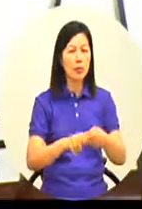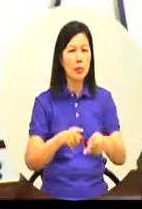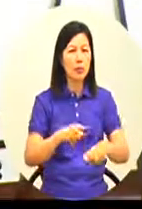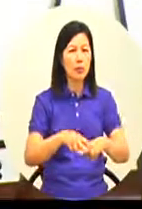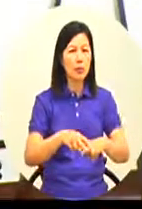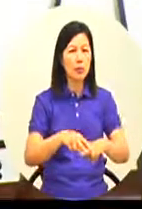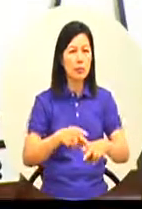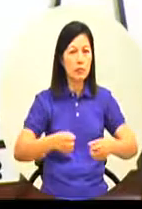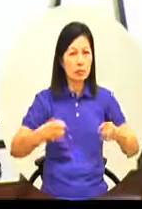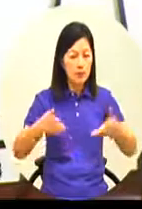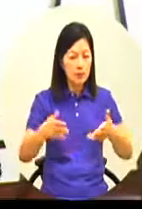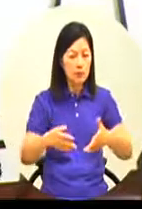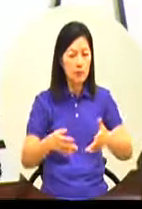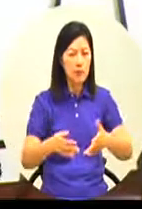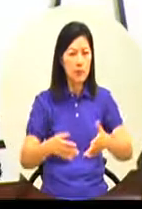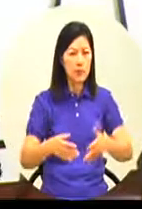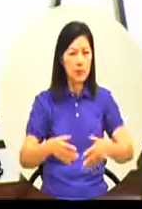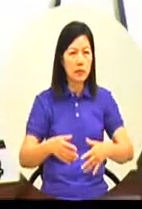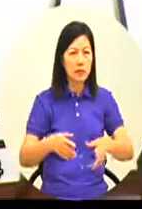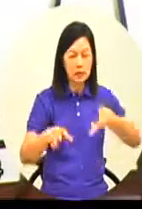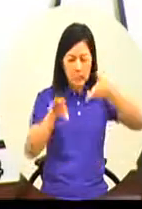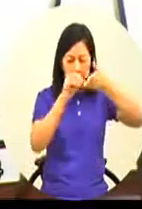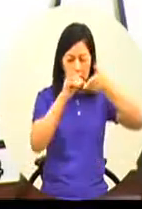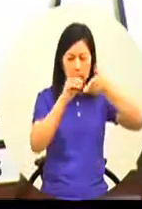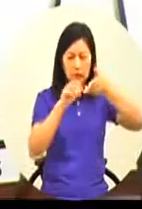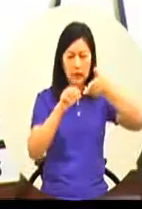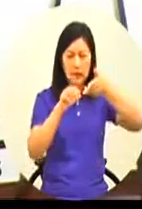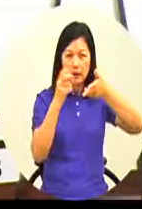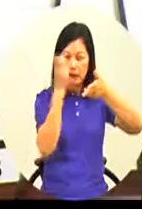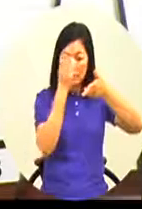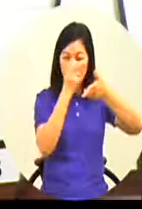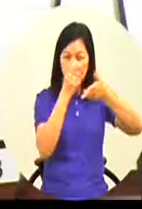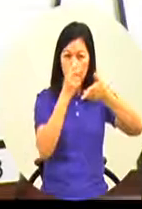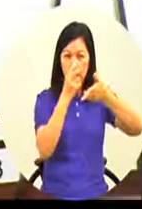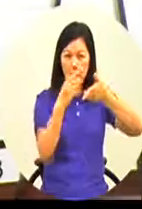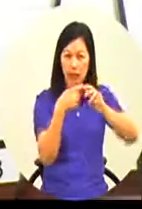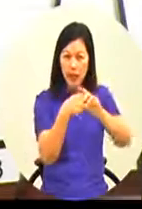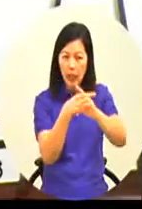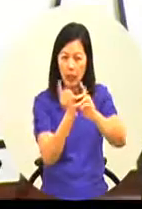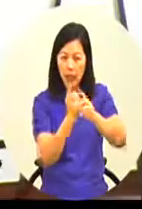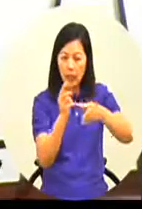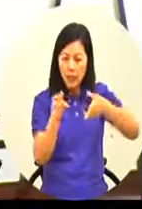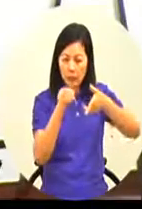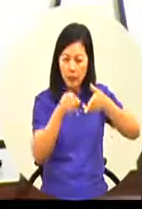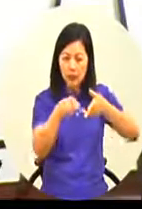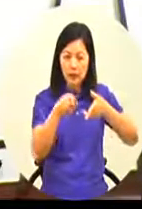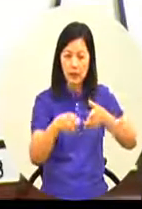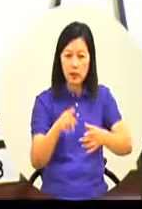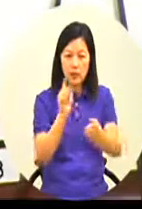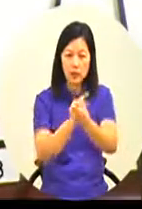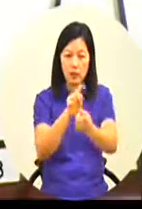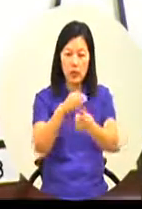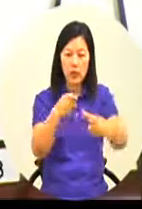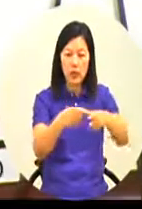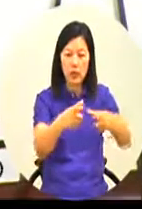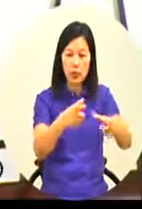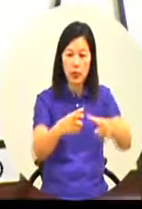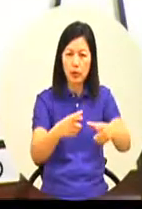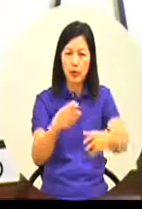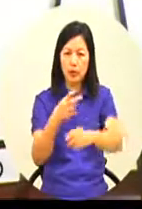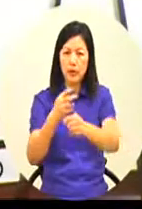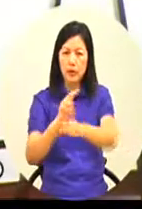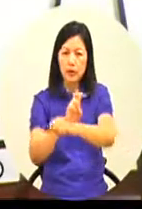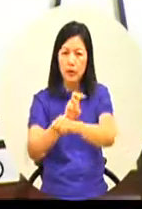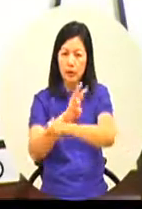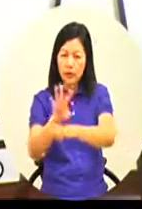机，住在这个社区的人都想要测速照相机，因为他们走路去对面的公园，去对面的 7 安全。那